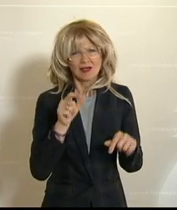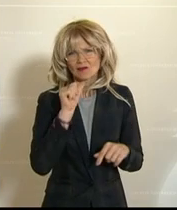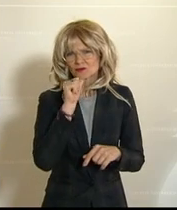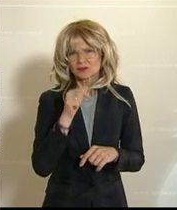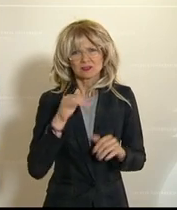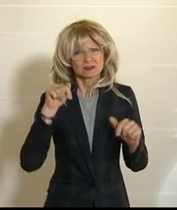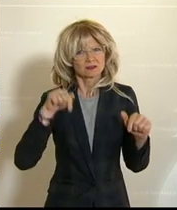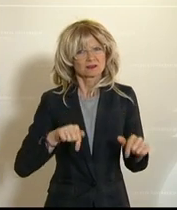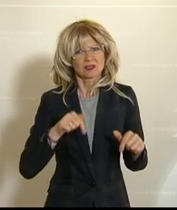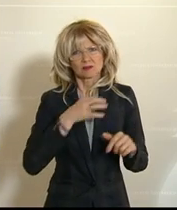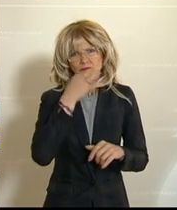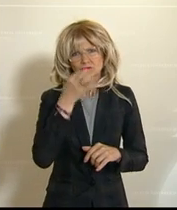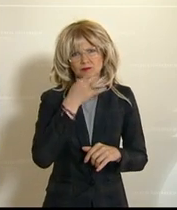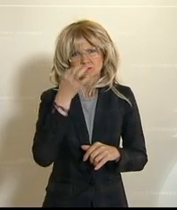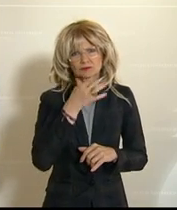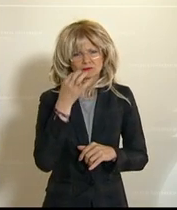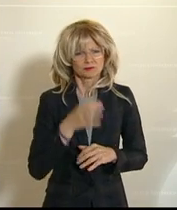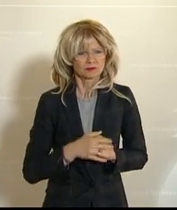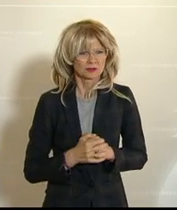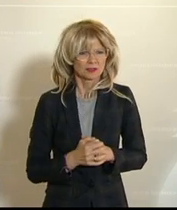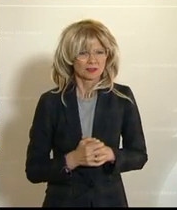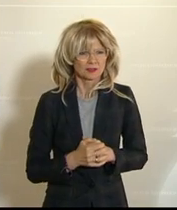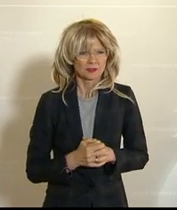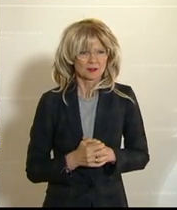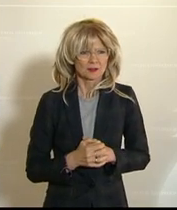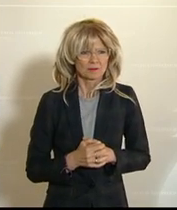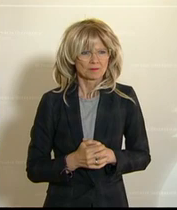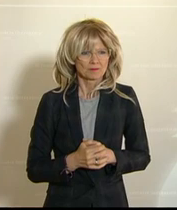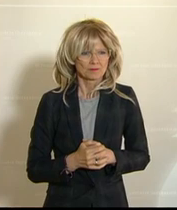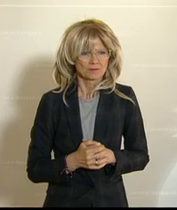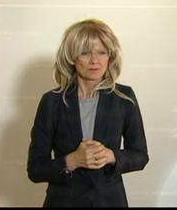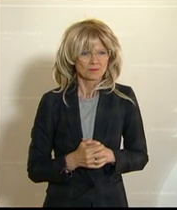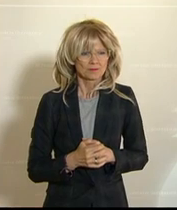Spitz, nehme ich gerne zur Kenntnis.